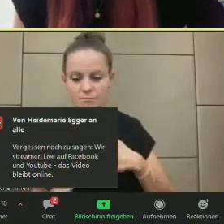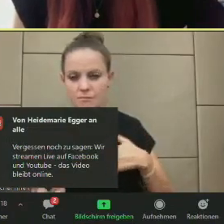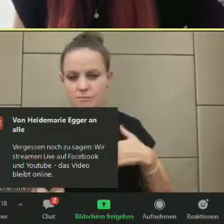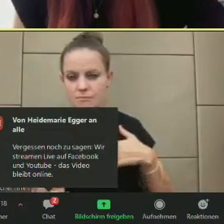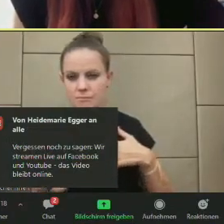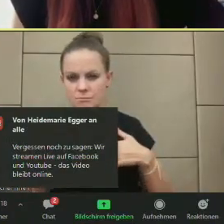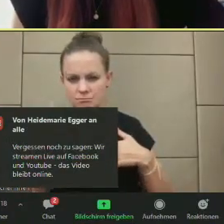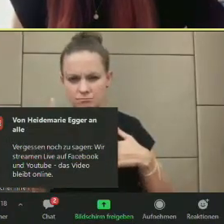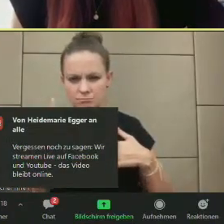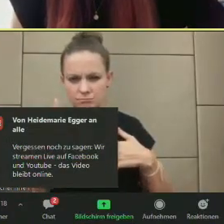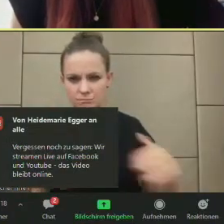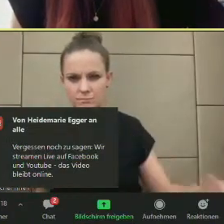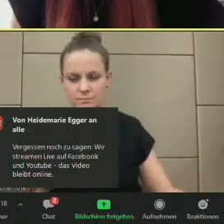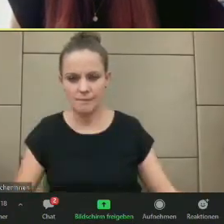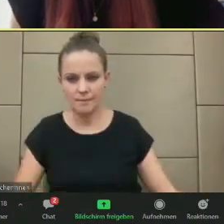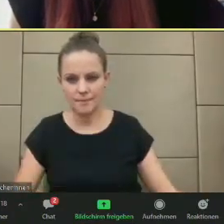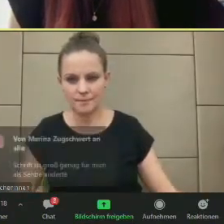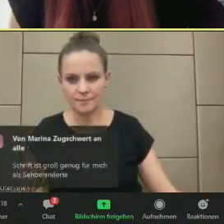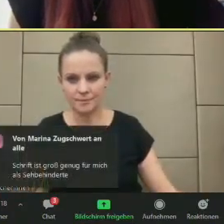Moment.